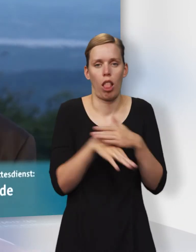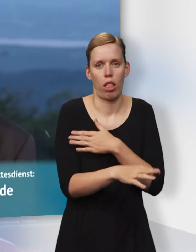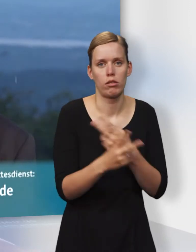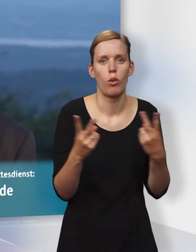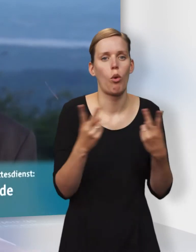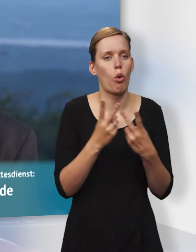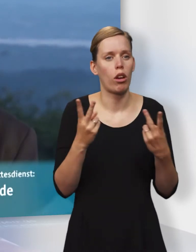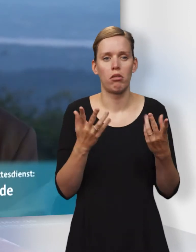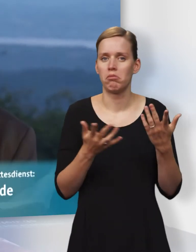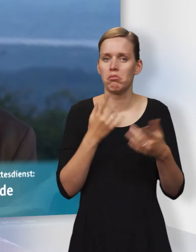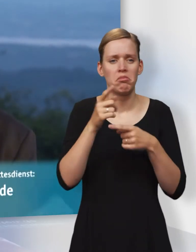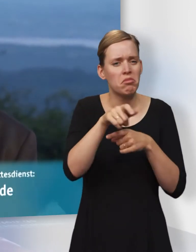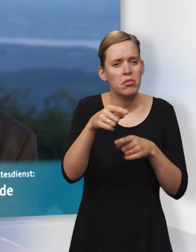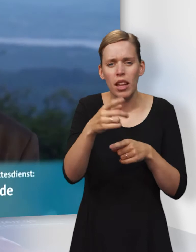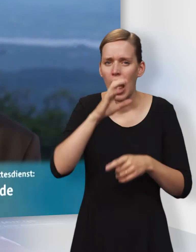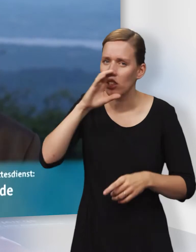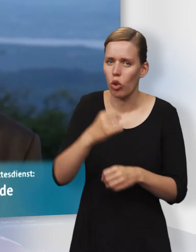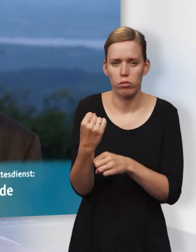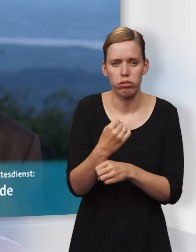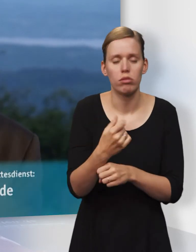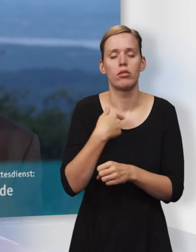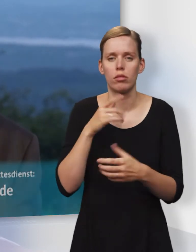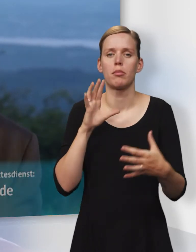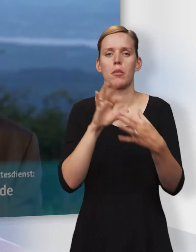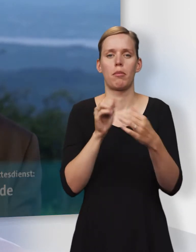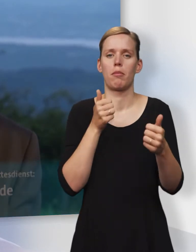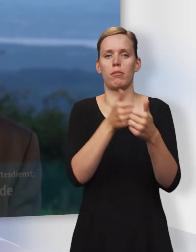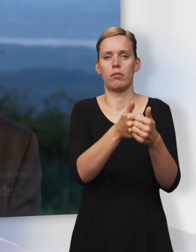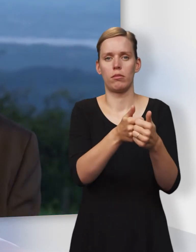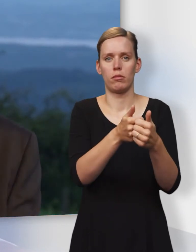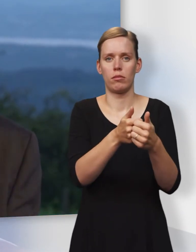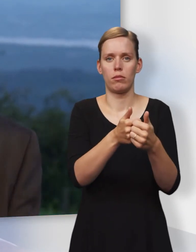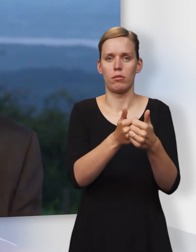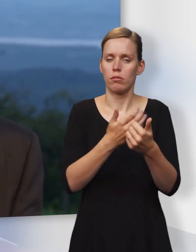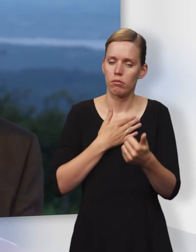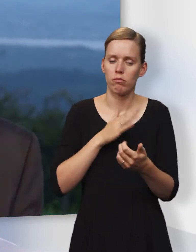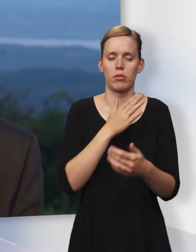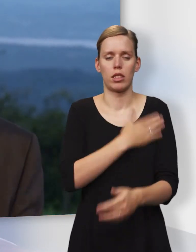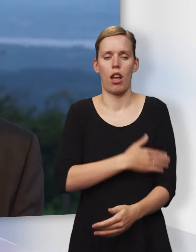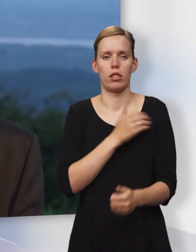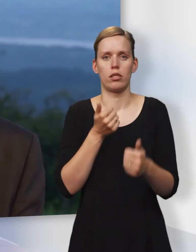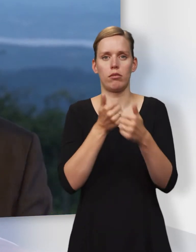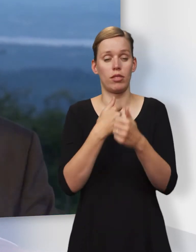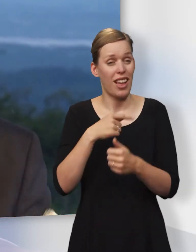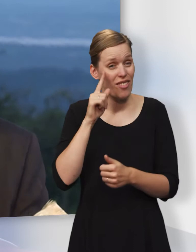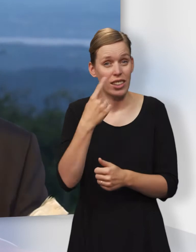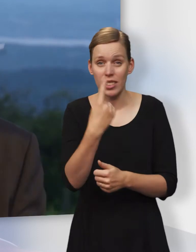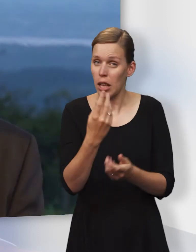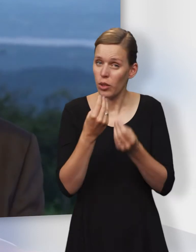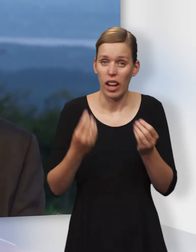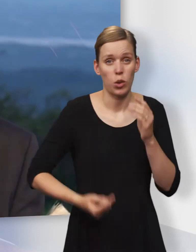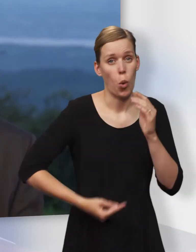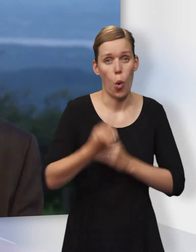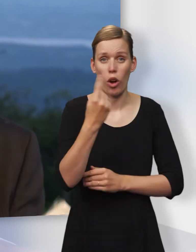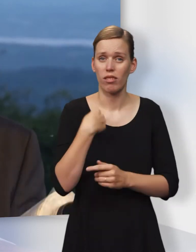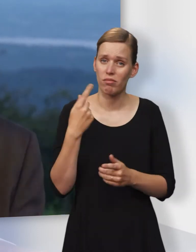Enttäuschung war, ich halte zu dir. Ich bin nach wie vor überzeugt von deinen Qualitäten. Ich stehe zu dir, ich gehe mit